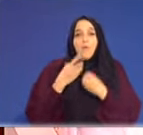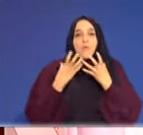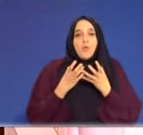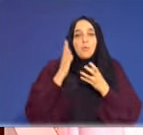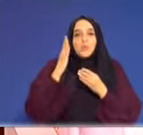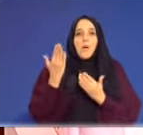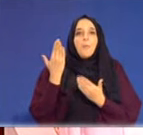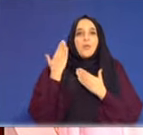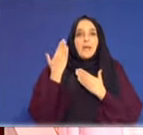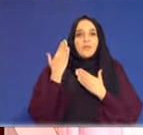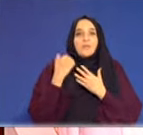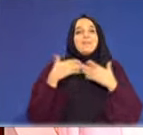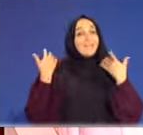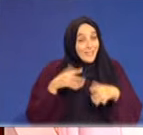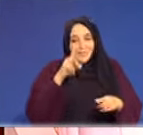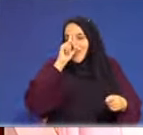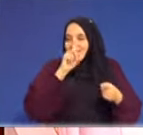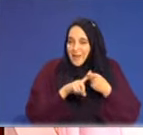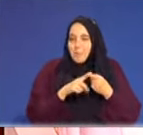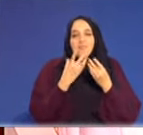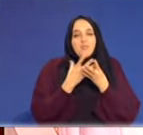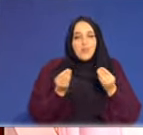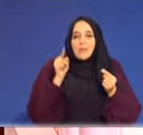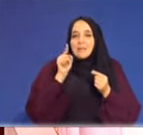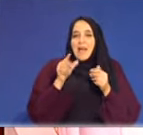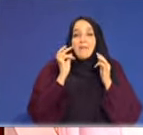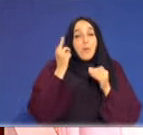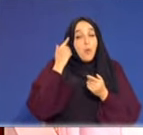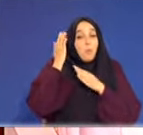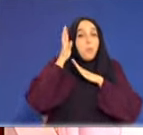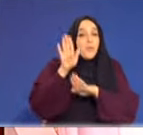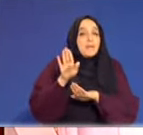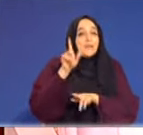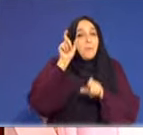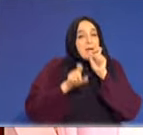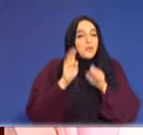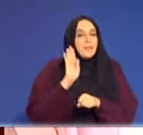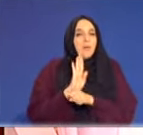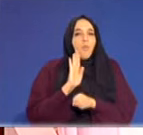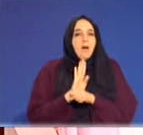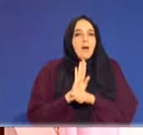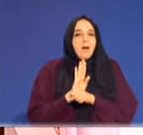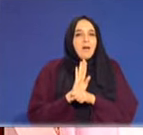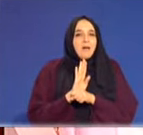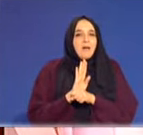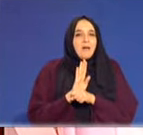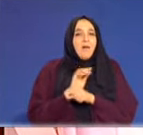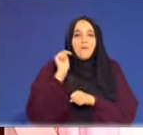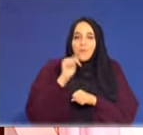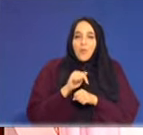الحماية، وتحدثنا كثيرا عن الحماية التي يجب أن